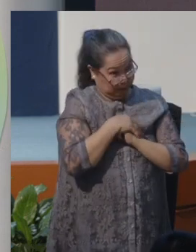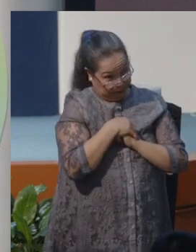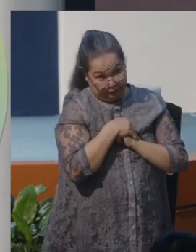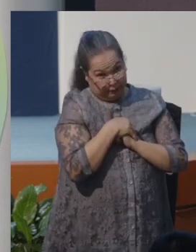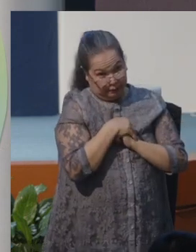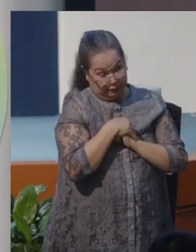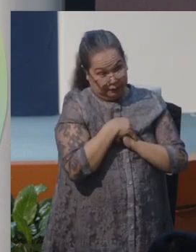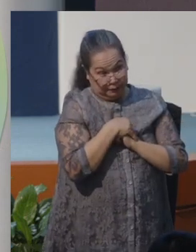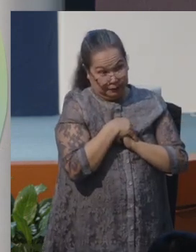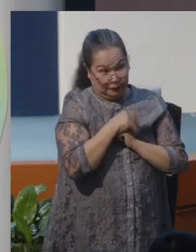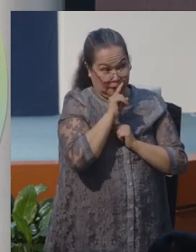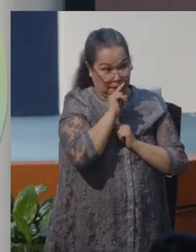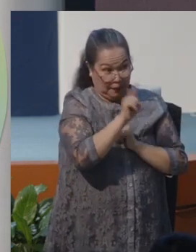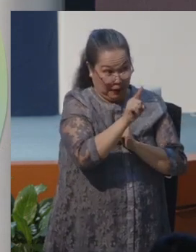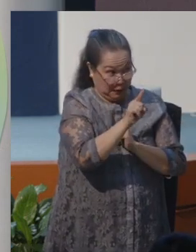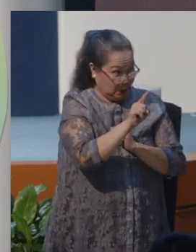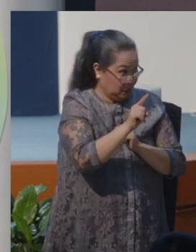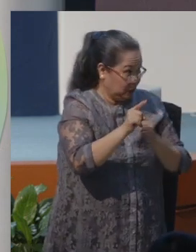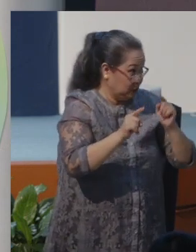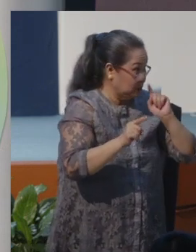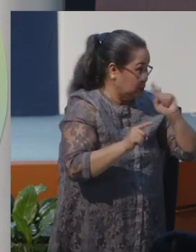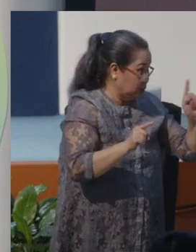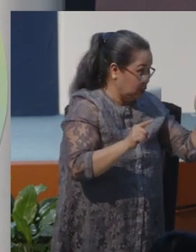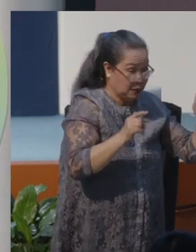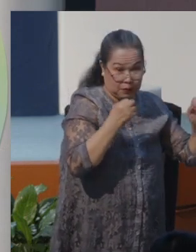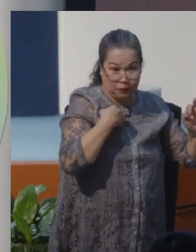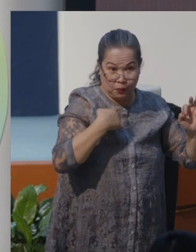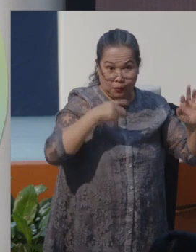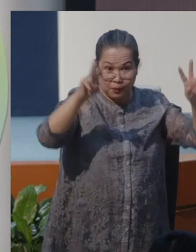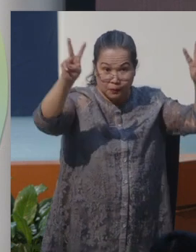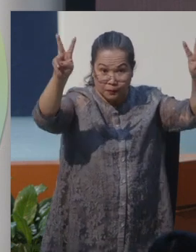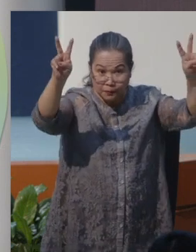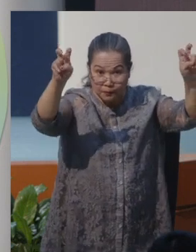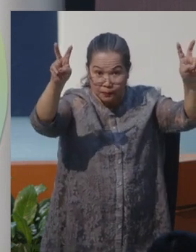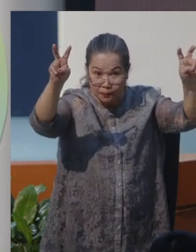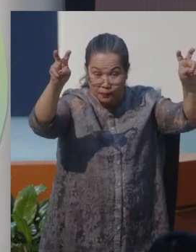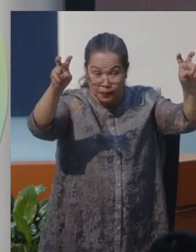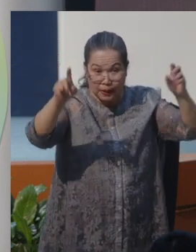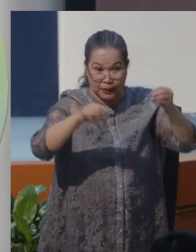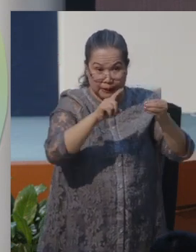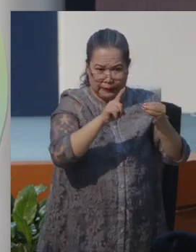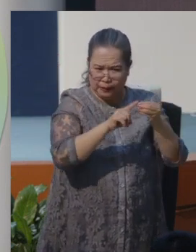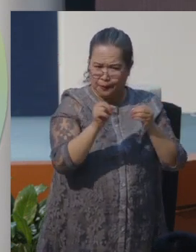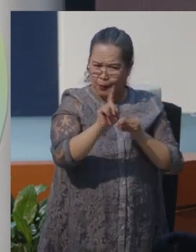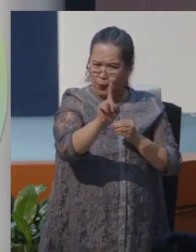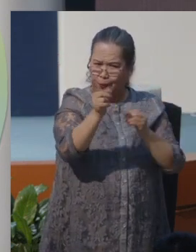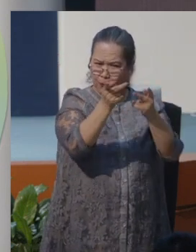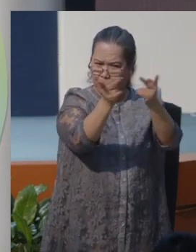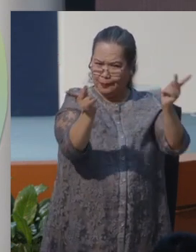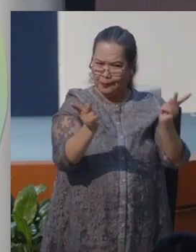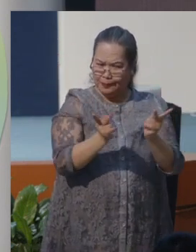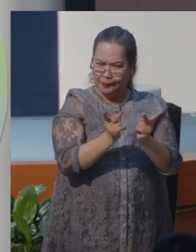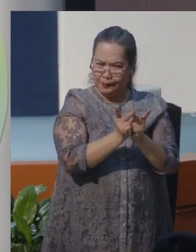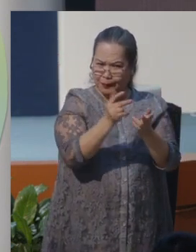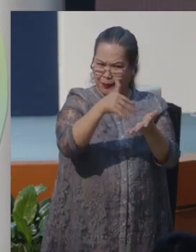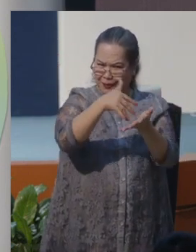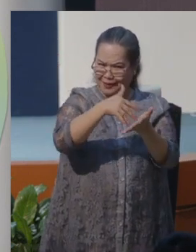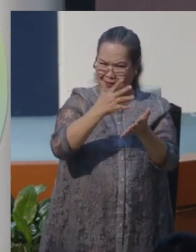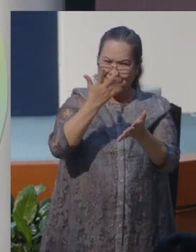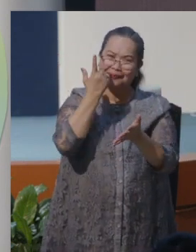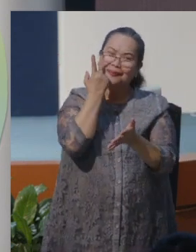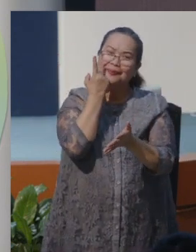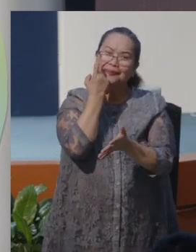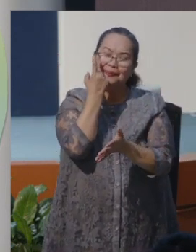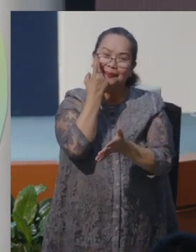these days" ay isang konteksto ng kung nasaan sila. Na pag-aralan na nga natin kanina,